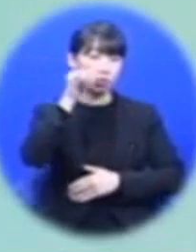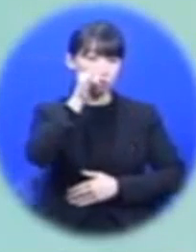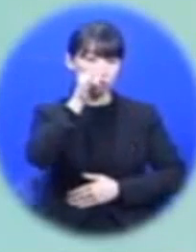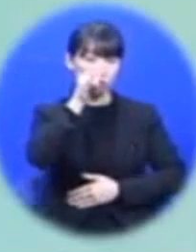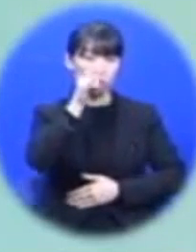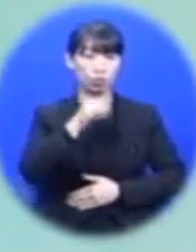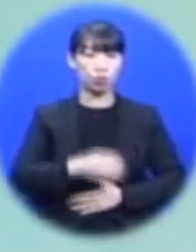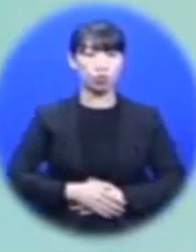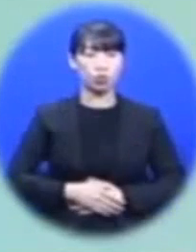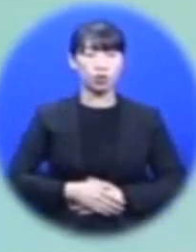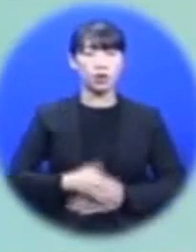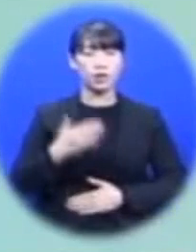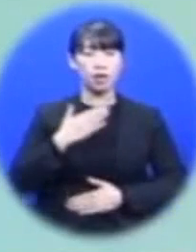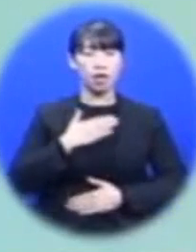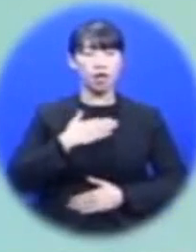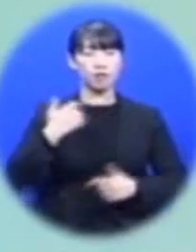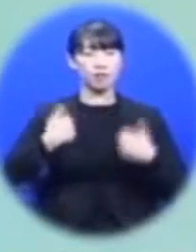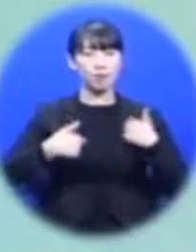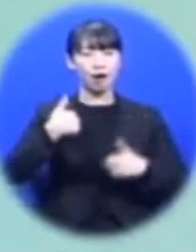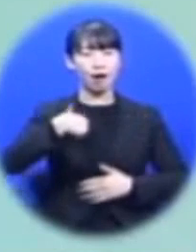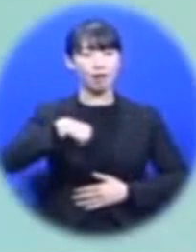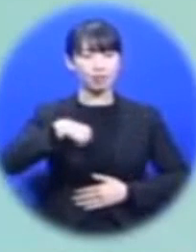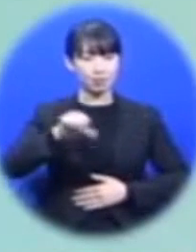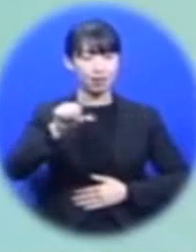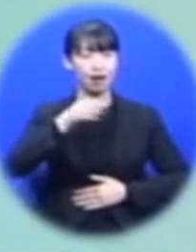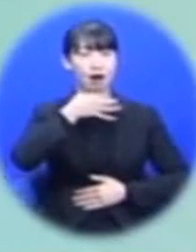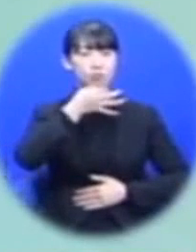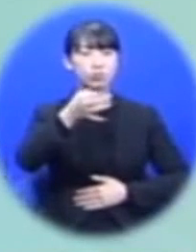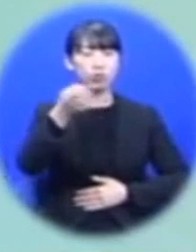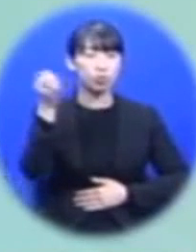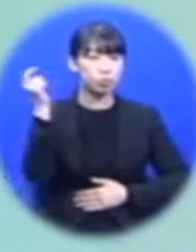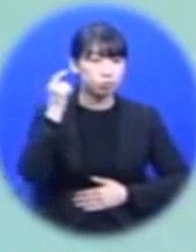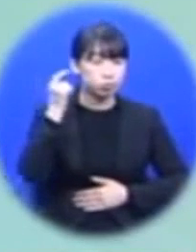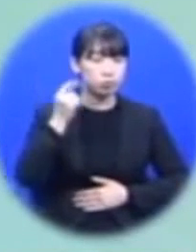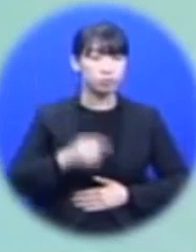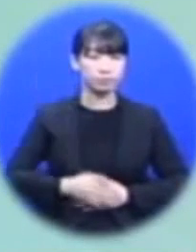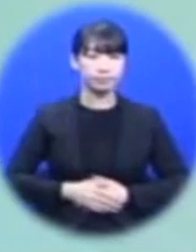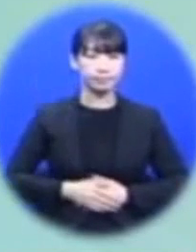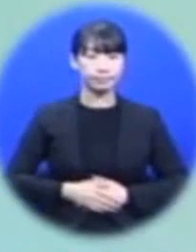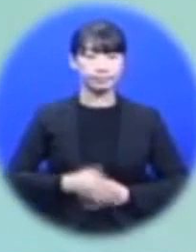음성이이는 내 기뻐하는 아들이라 하나님이